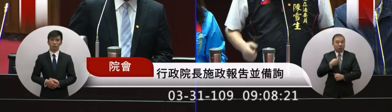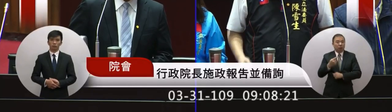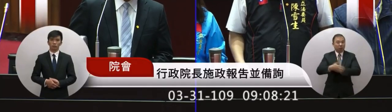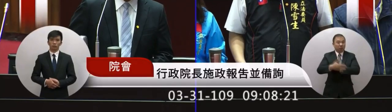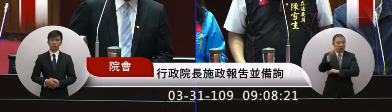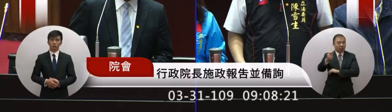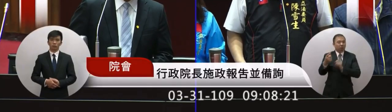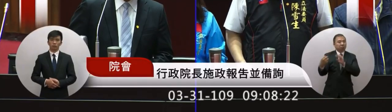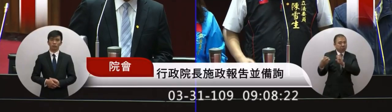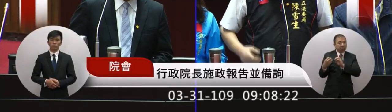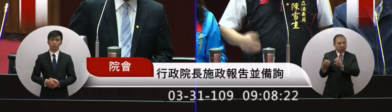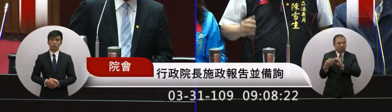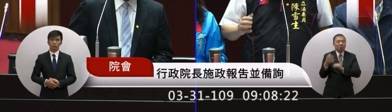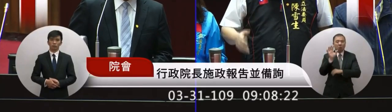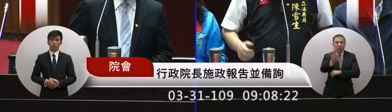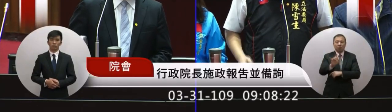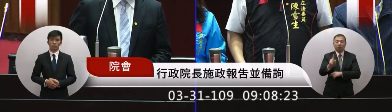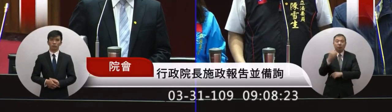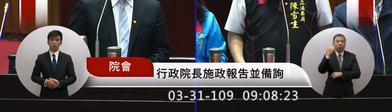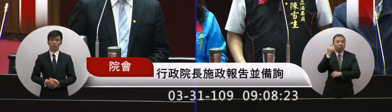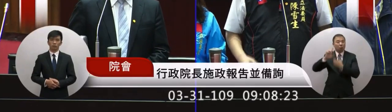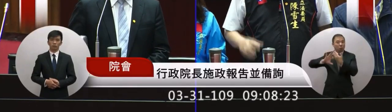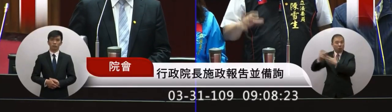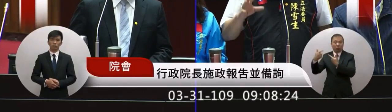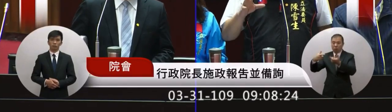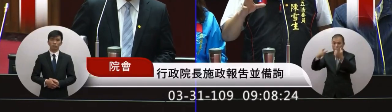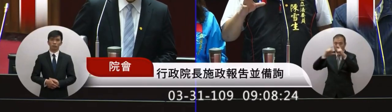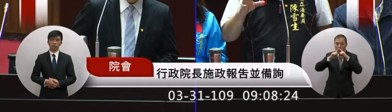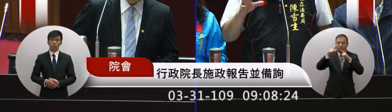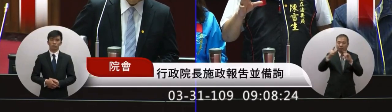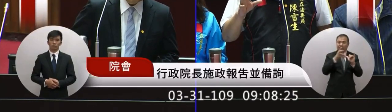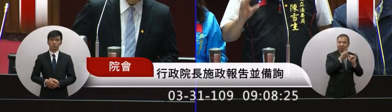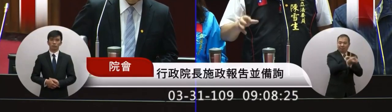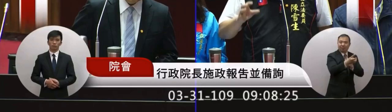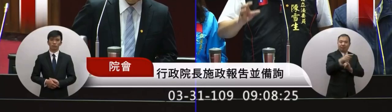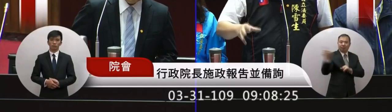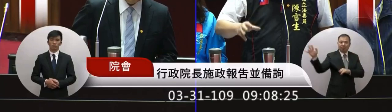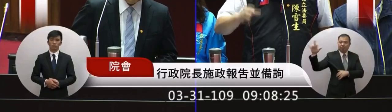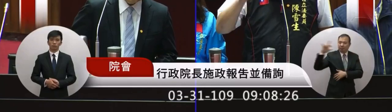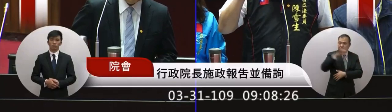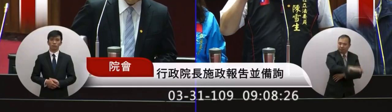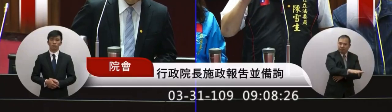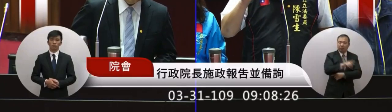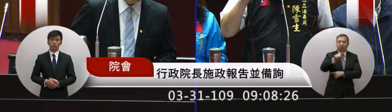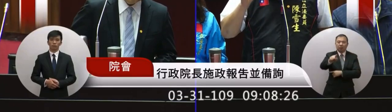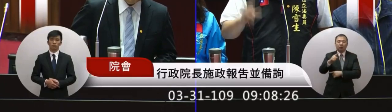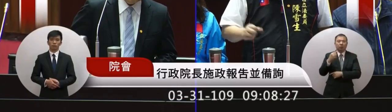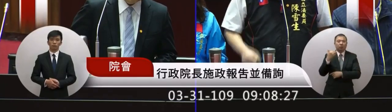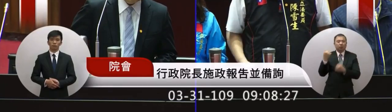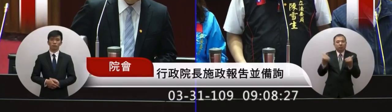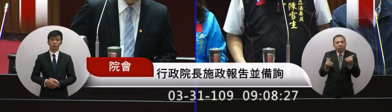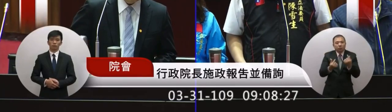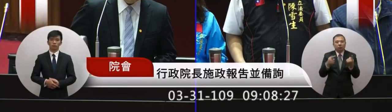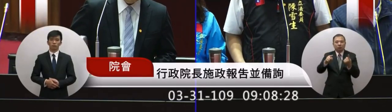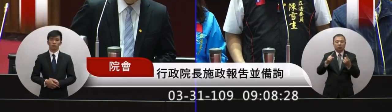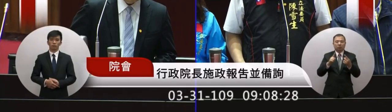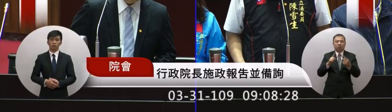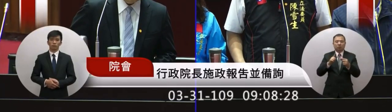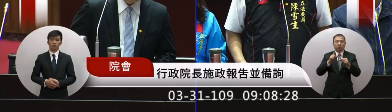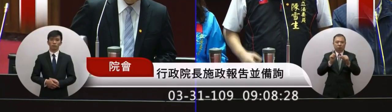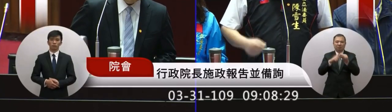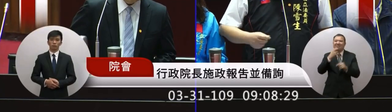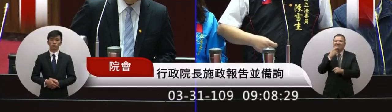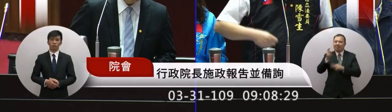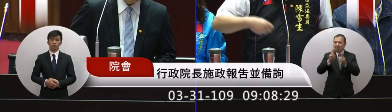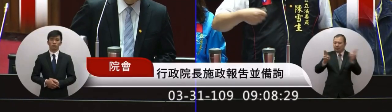外回来的乡亲我们道德劝说以后呢，在中央疫情中心指定的旅馆隔离，